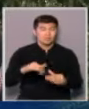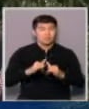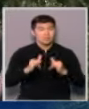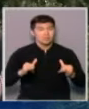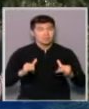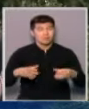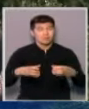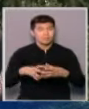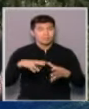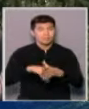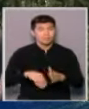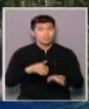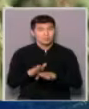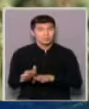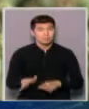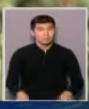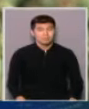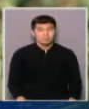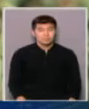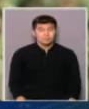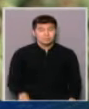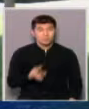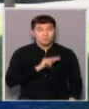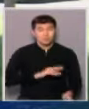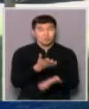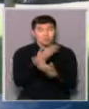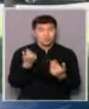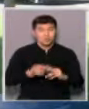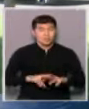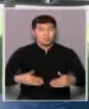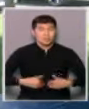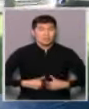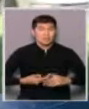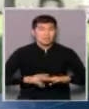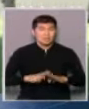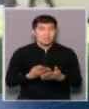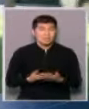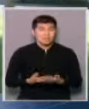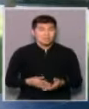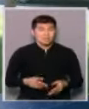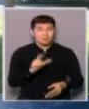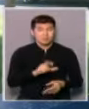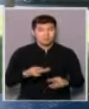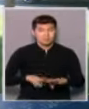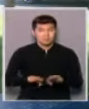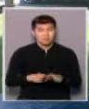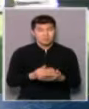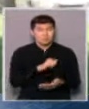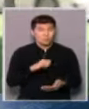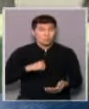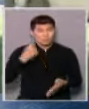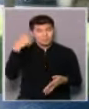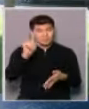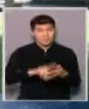еңбек бағдарламасы шеңберінде іске асырылып келе жатыр. Жұмысы жоқтық, қарны тоқтық аздырар адам баласын. Өзіне